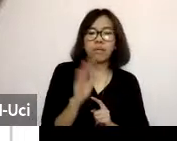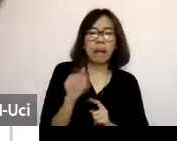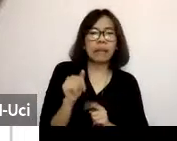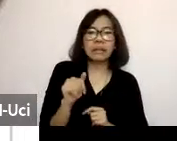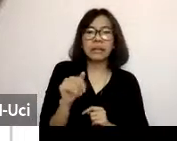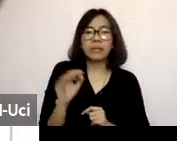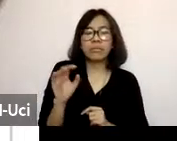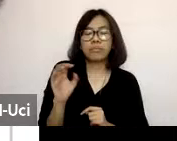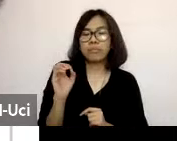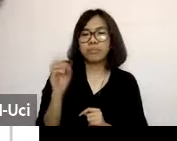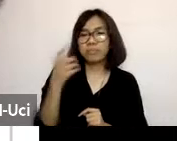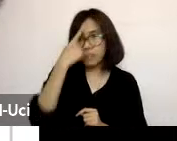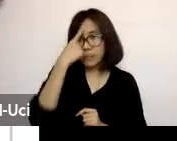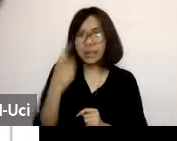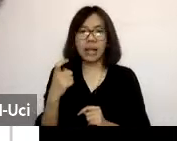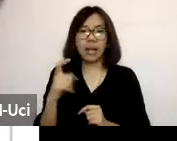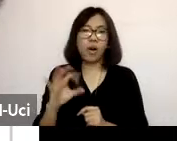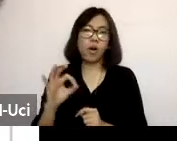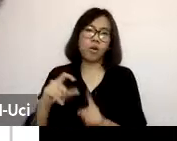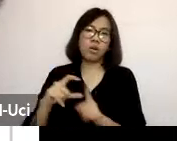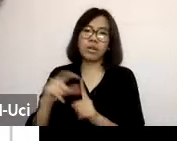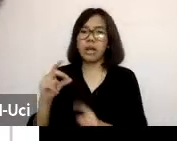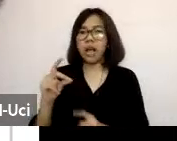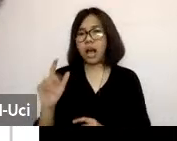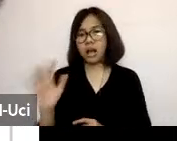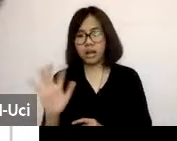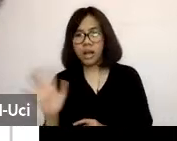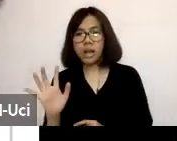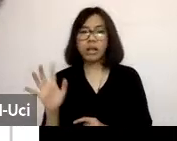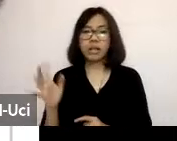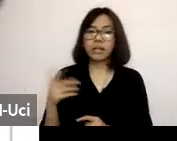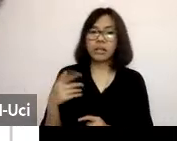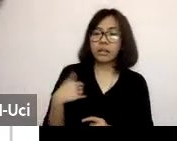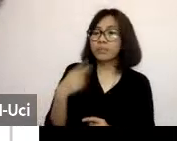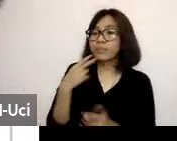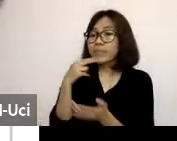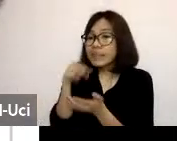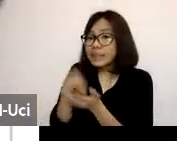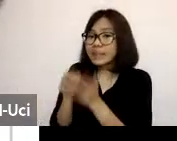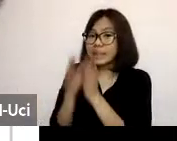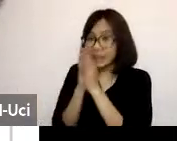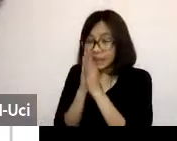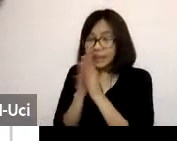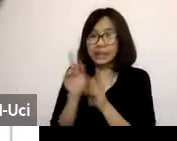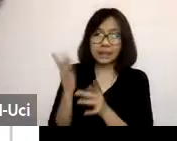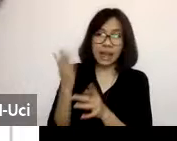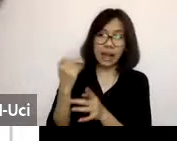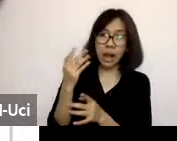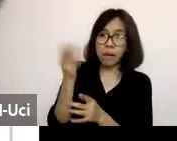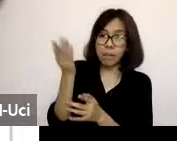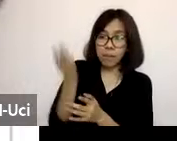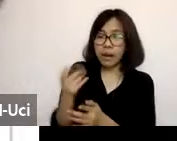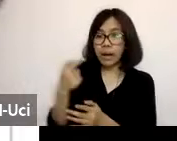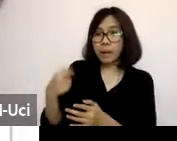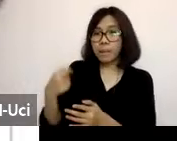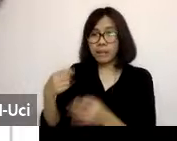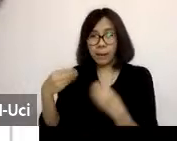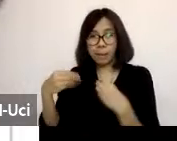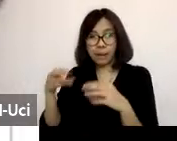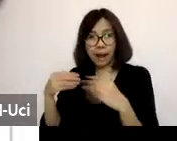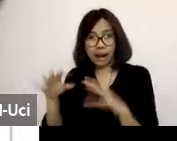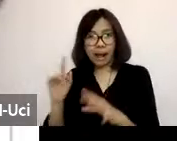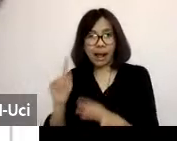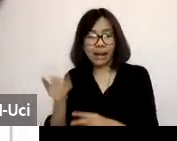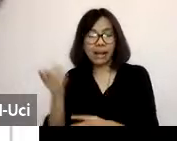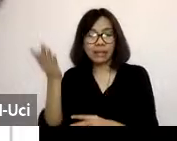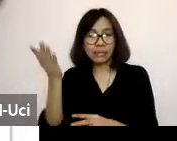nah kami sempat beberapa kali mendengar mohon izin mungkin sini ada Pak ada dari Kementerian Perdagangan kita sering mendengar misalnya